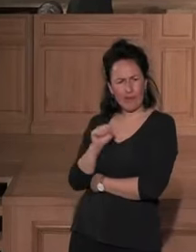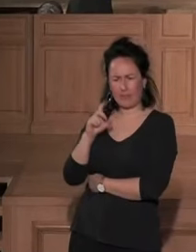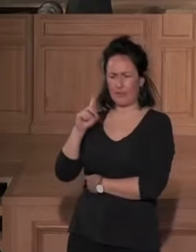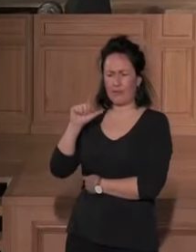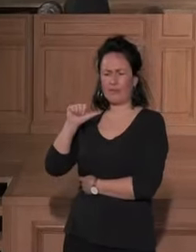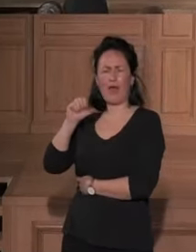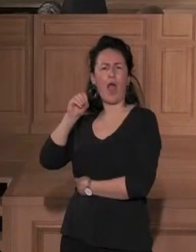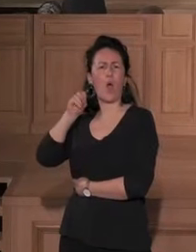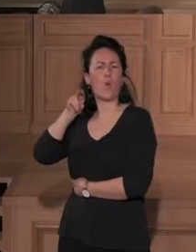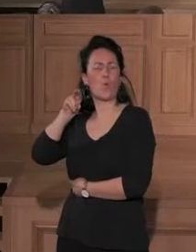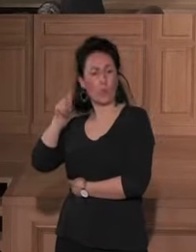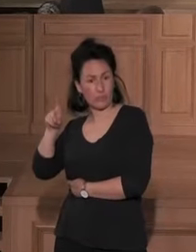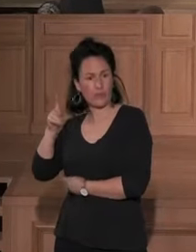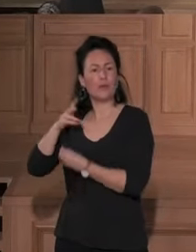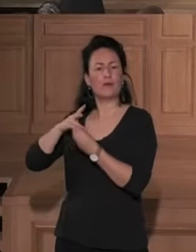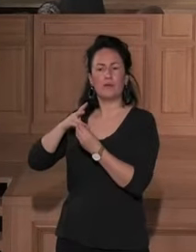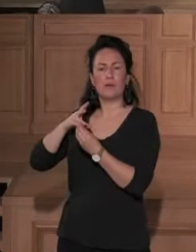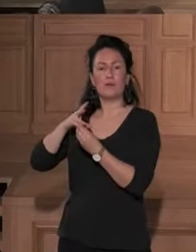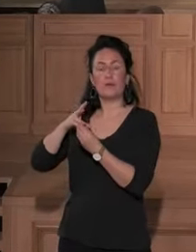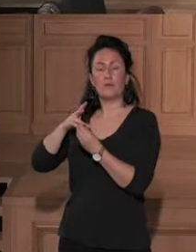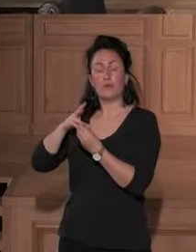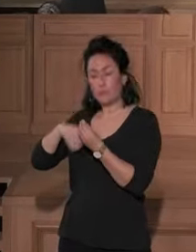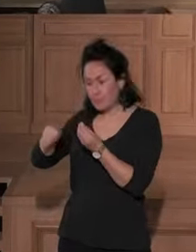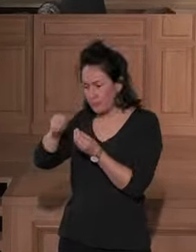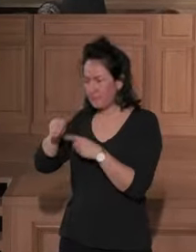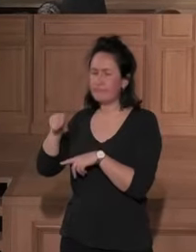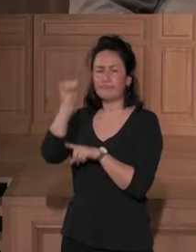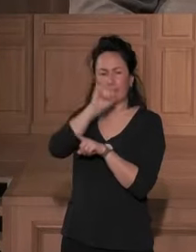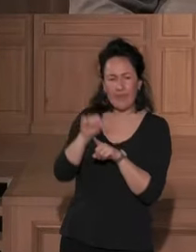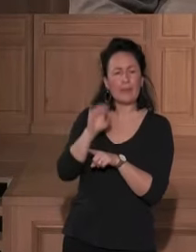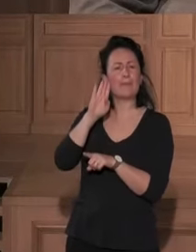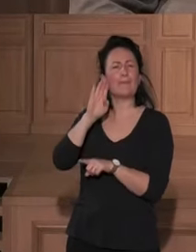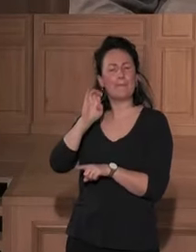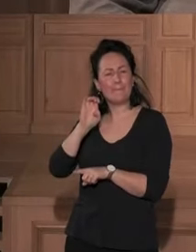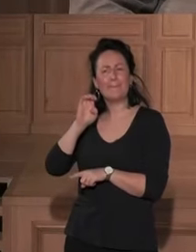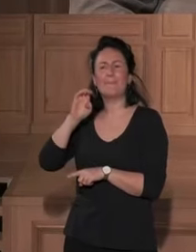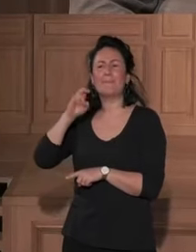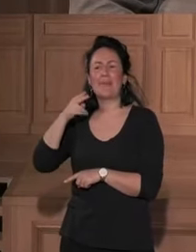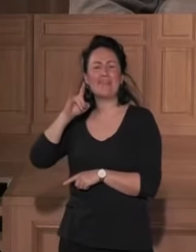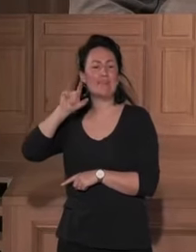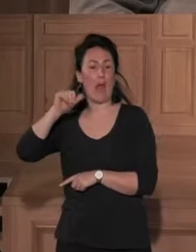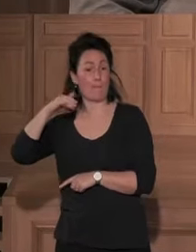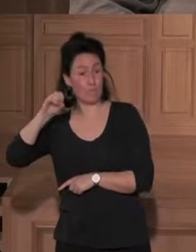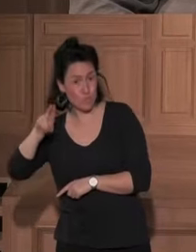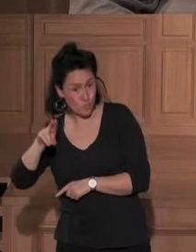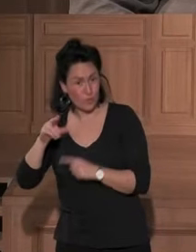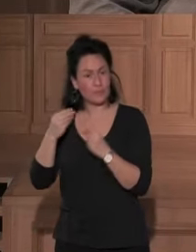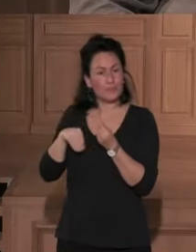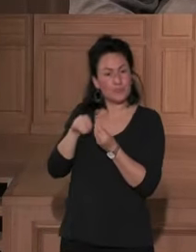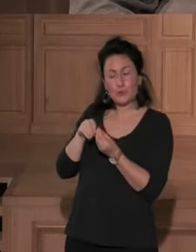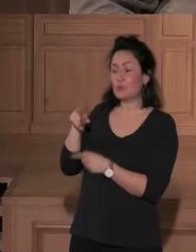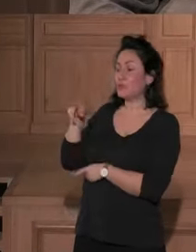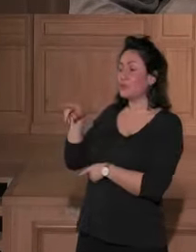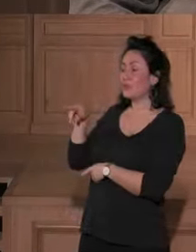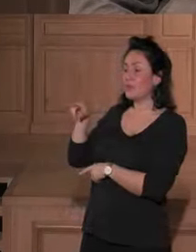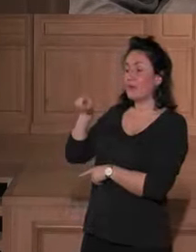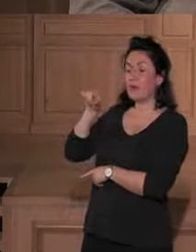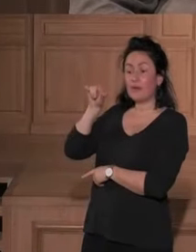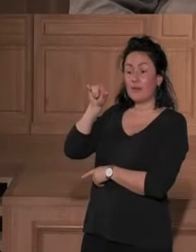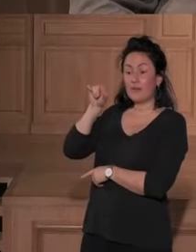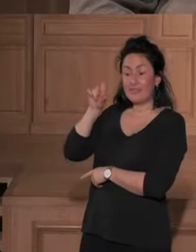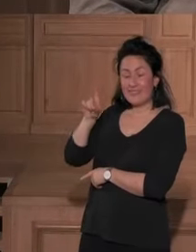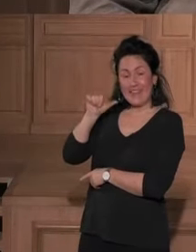Stéphane Benhamou et Daoud Tatou, qui vont passer la soirée avec nous, et c'est eux qui vont même surtout nous parler beaucoup plus que moi. Moi, je suis chargé de vous introduire en tant